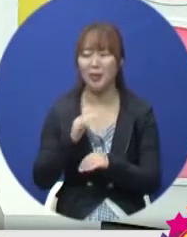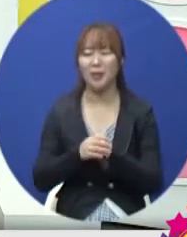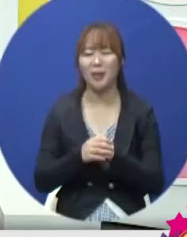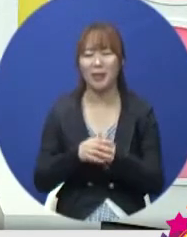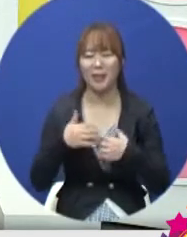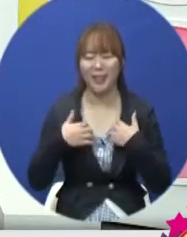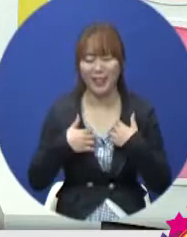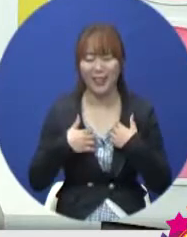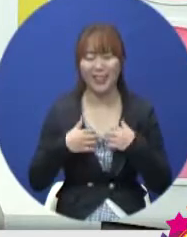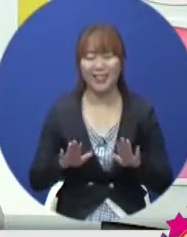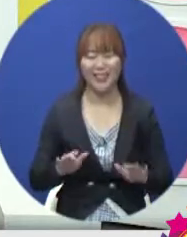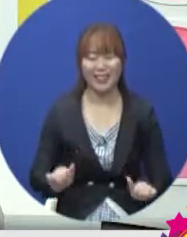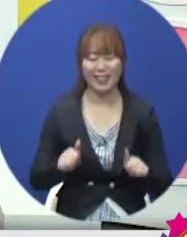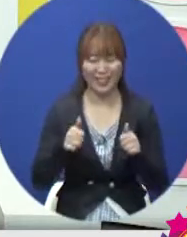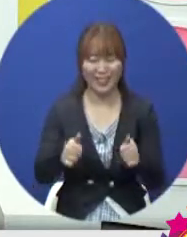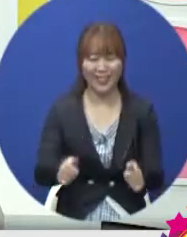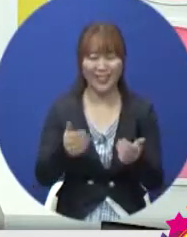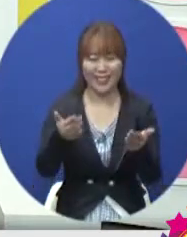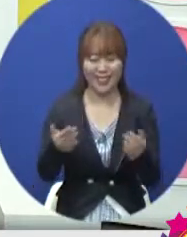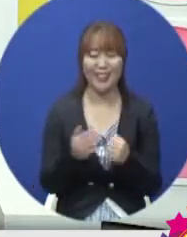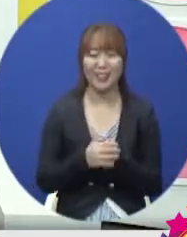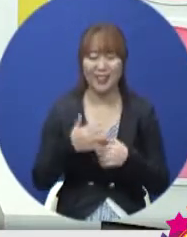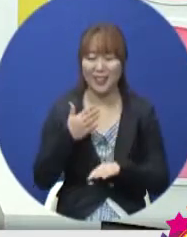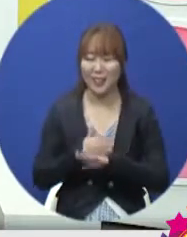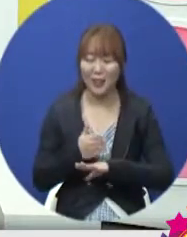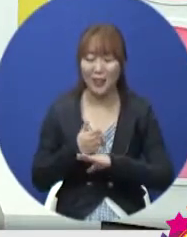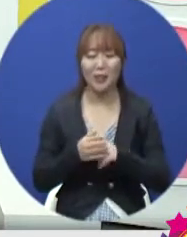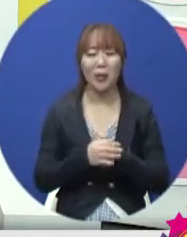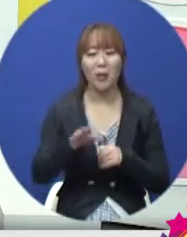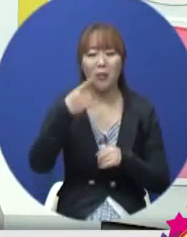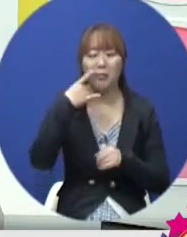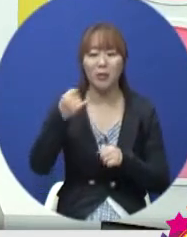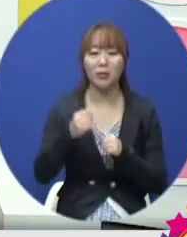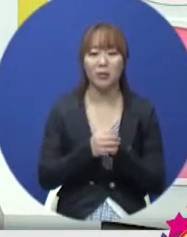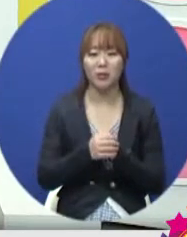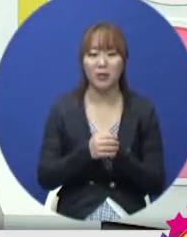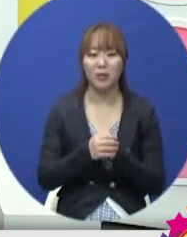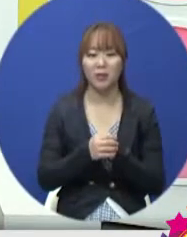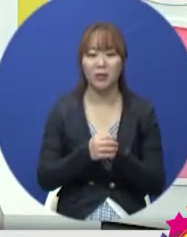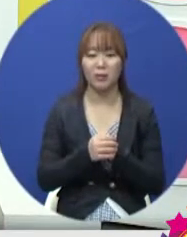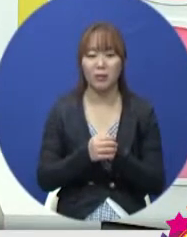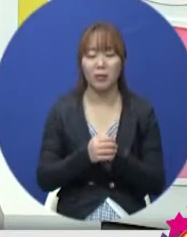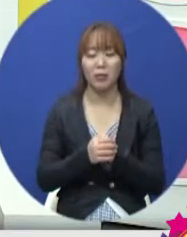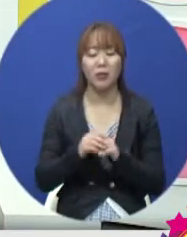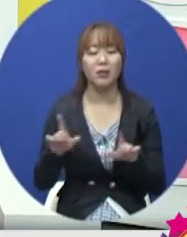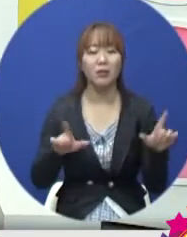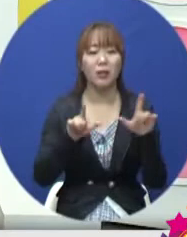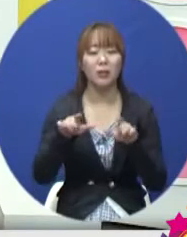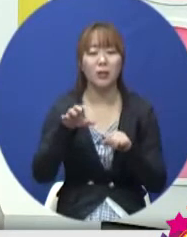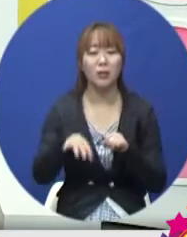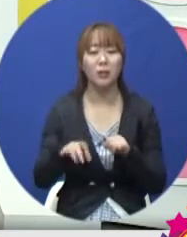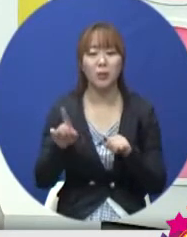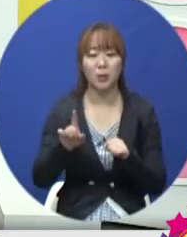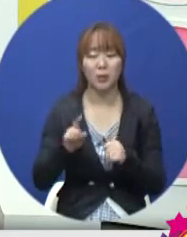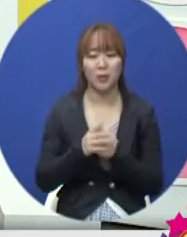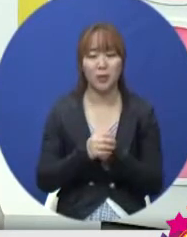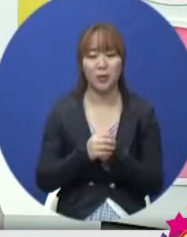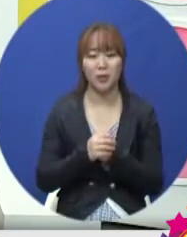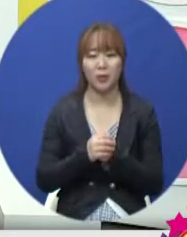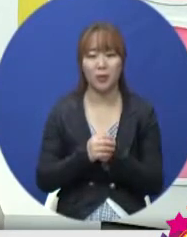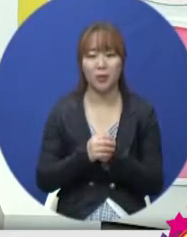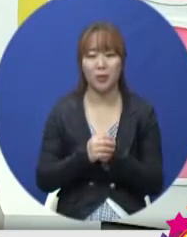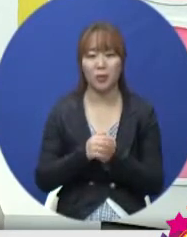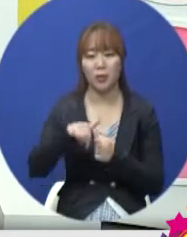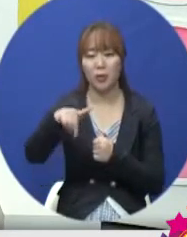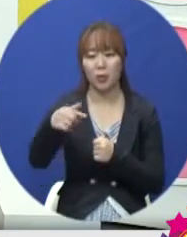인사드립니다. 아이고, 아유. 예, 고맙습니다. 네. 우리 어머님, 어디 지금 계시는 곳이 어디예요? 아,